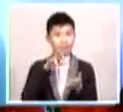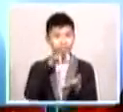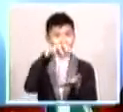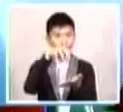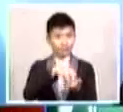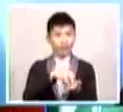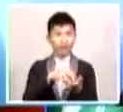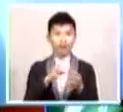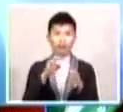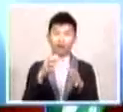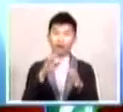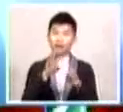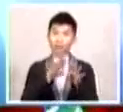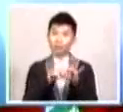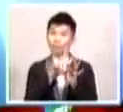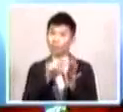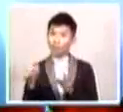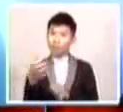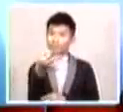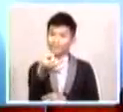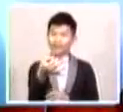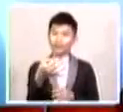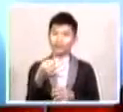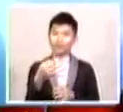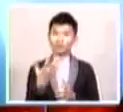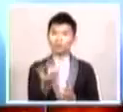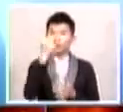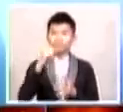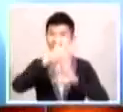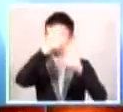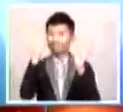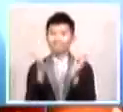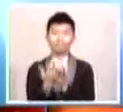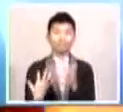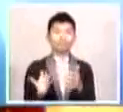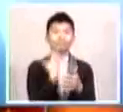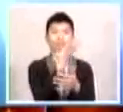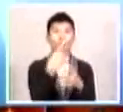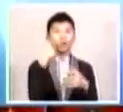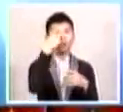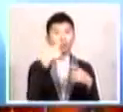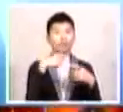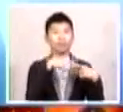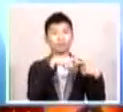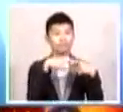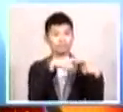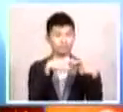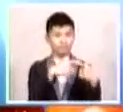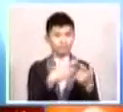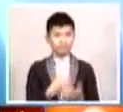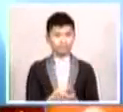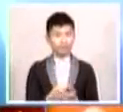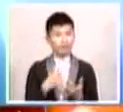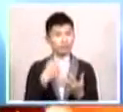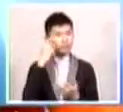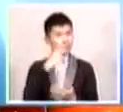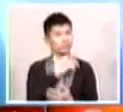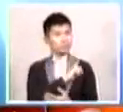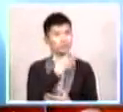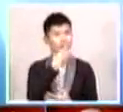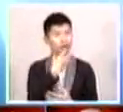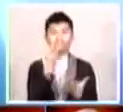至货币权、外交权都交给欧盟。没有一个国家觉得他失去了什么，反而每个国家都觉得它更安